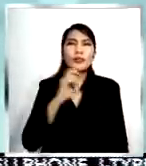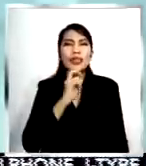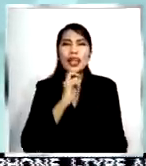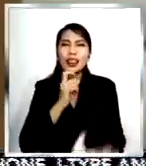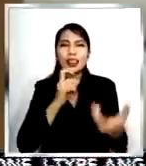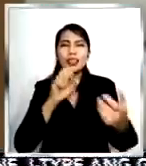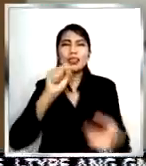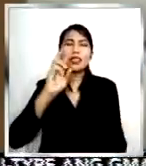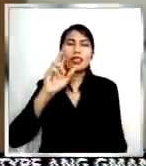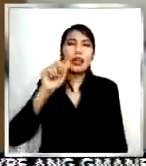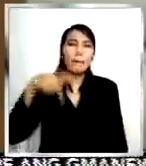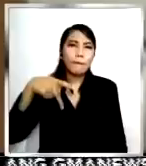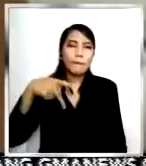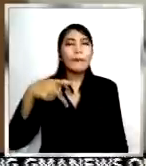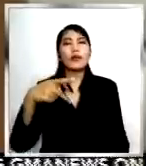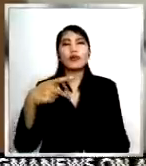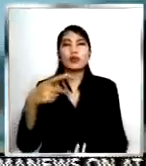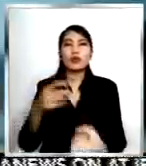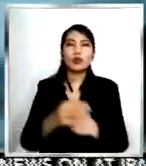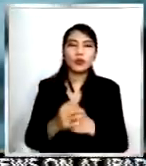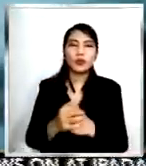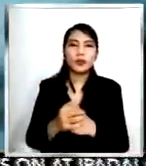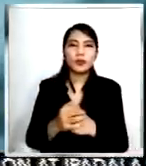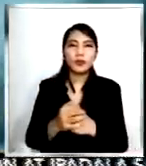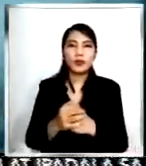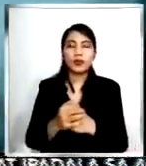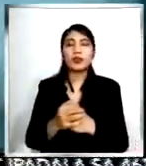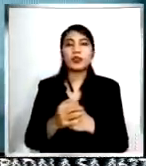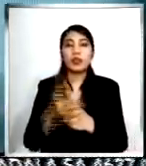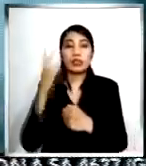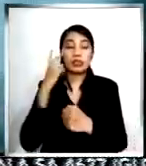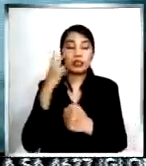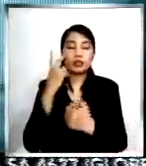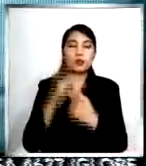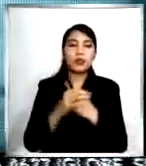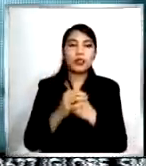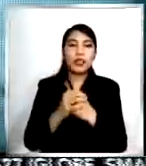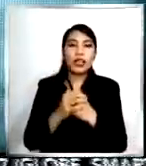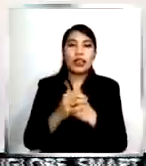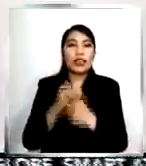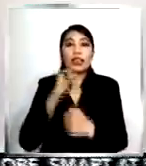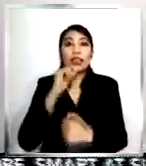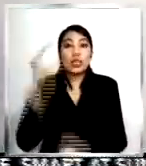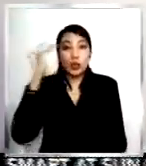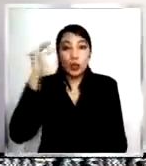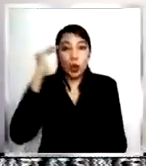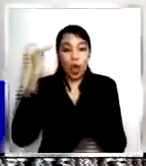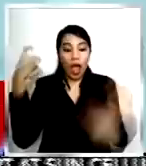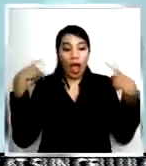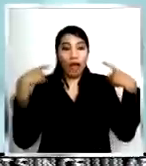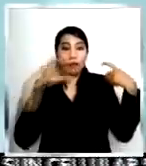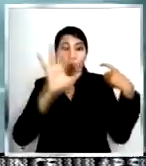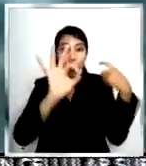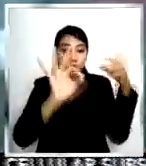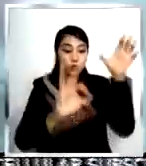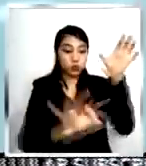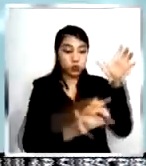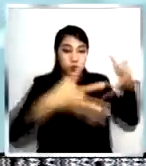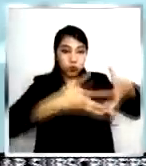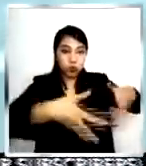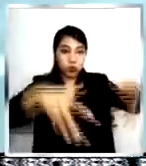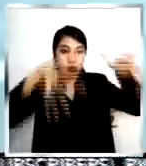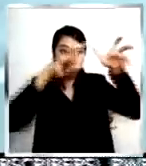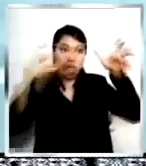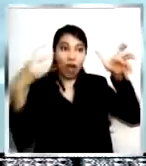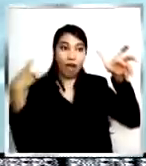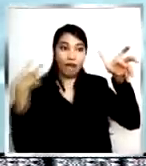doon na nangyari yun. Nalagay sa banda. Di na rin nila namalayan na butas pala ang sako. Hindi po namin sinasadya yun, kusang